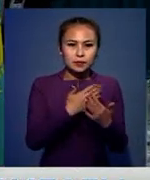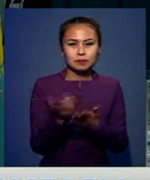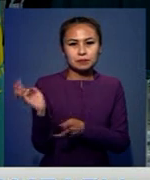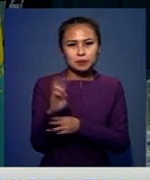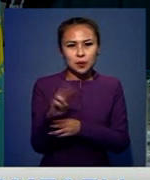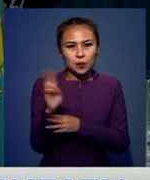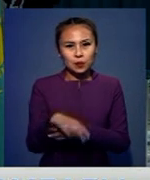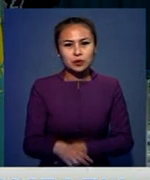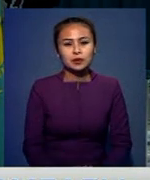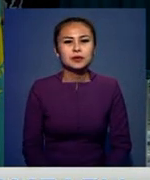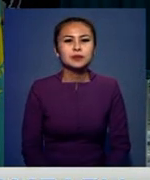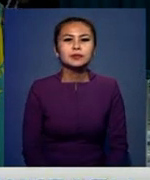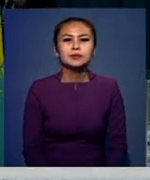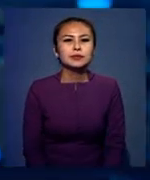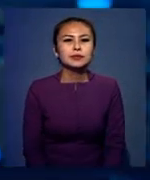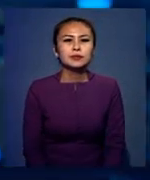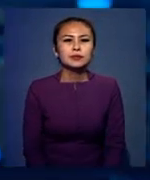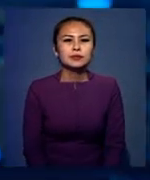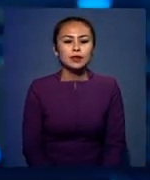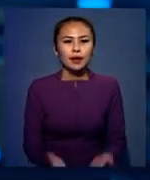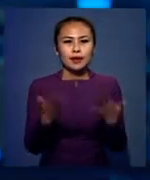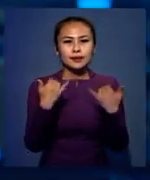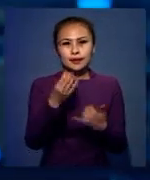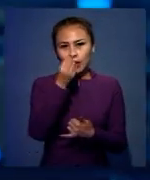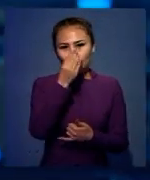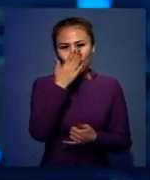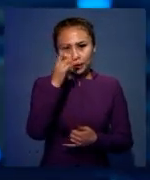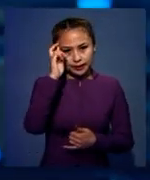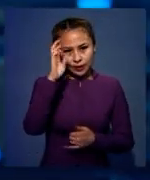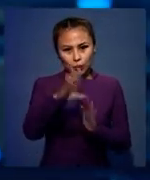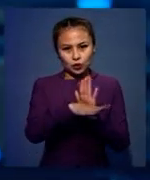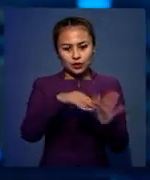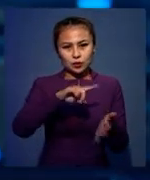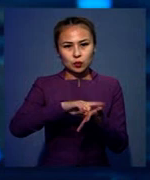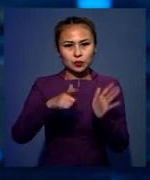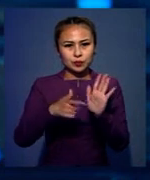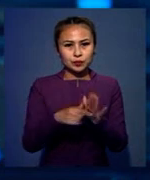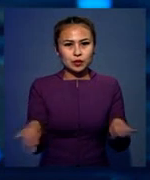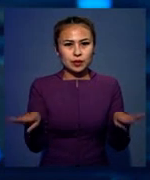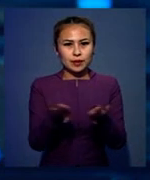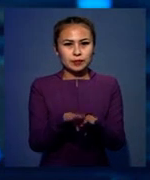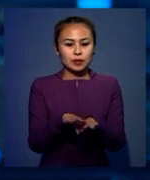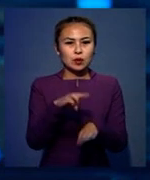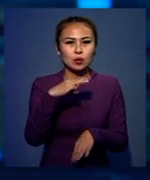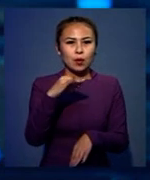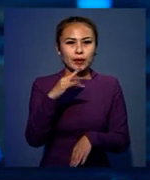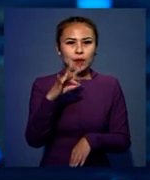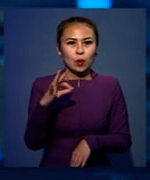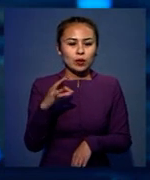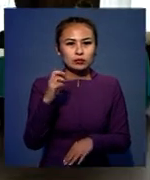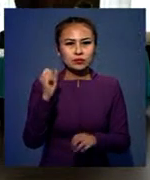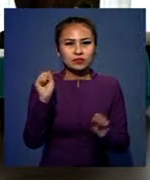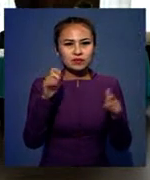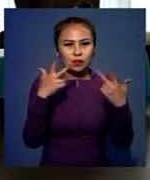белсенділігін байқадық. Дәл қазір Жапония мемлекетінде сайлау учаскелері жабылды. Токиодағы тілшіміздің